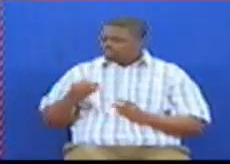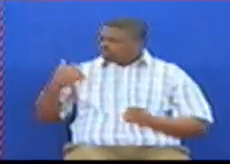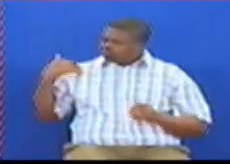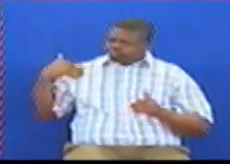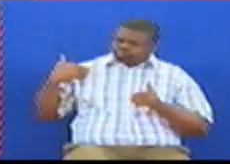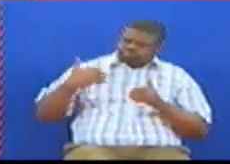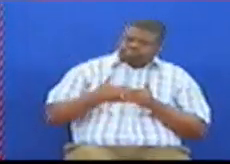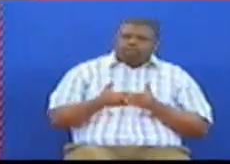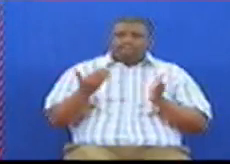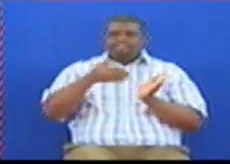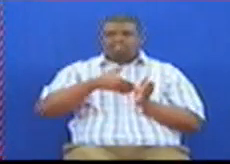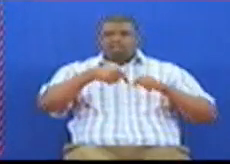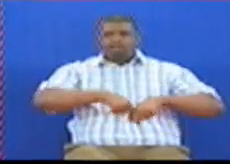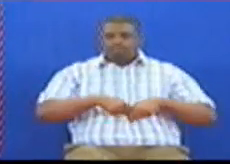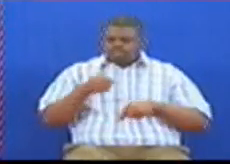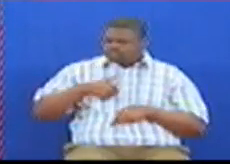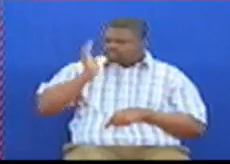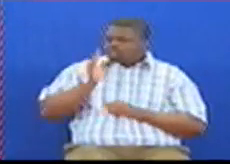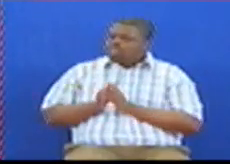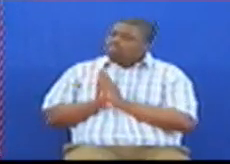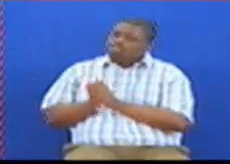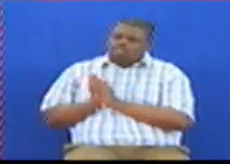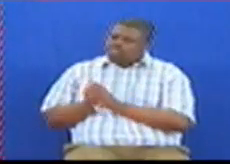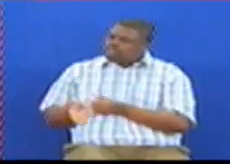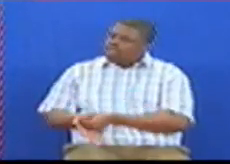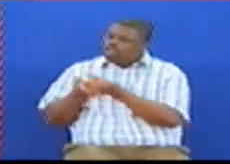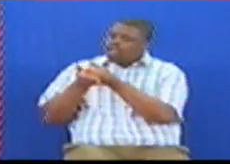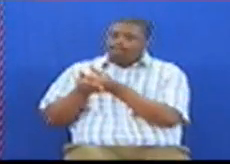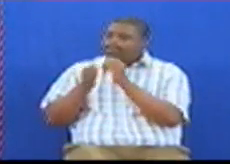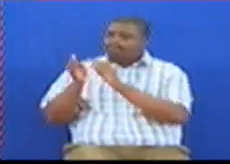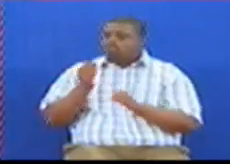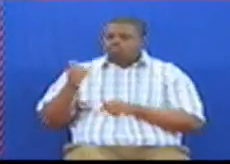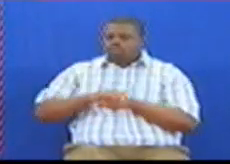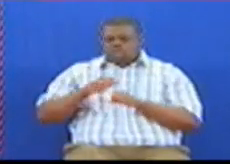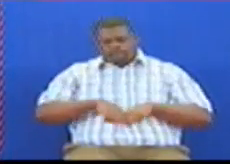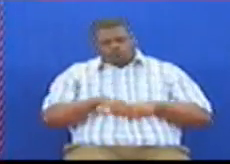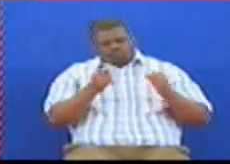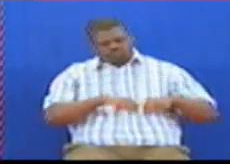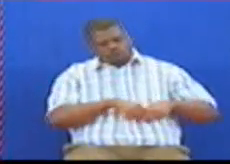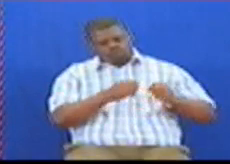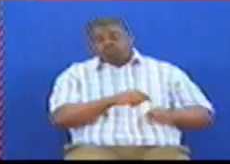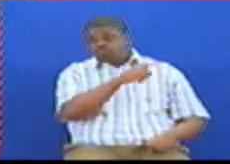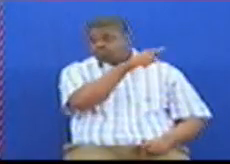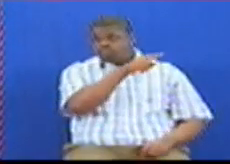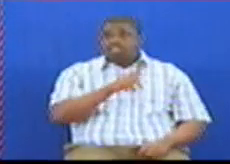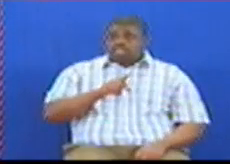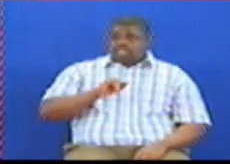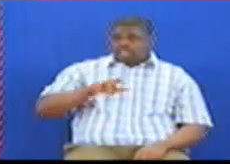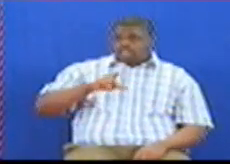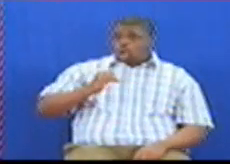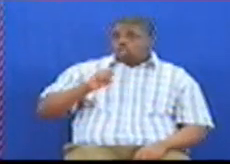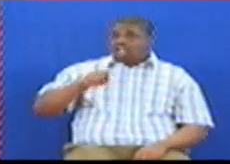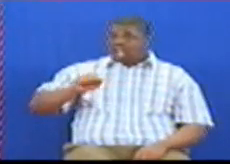tukija bungeni na kuiomba serikali tusaidie, miundombinu imekuwa mibovu sana kule Kilosa. Na hiyo yote inatokana na